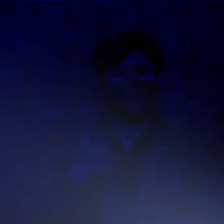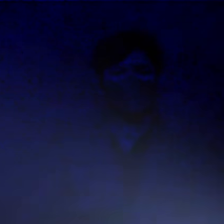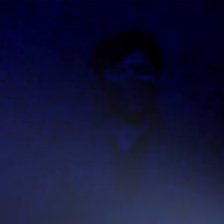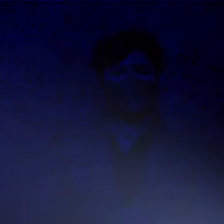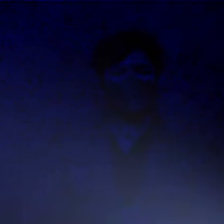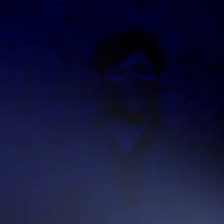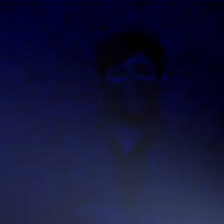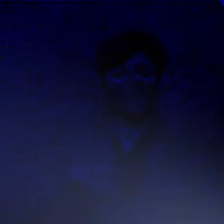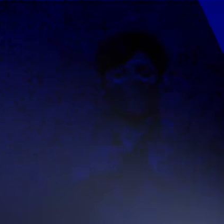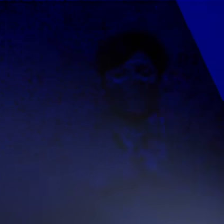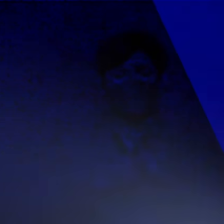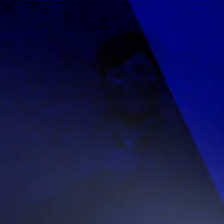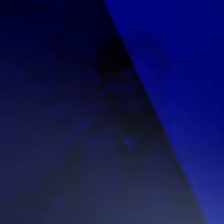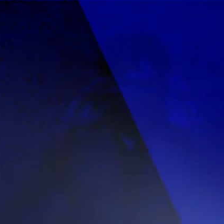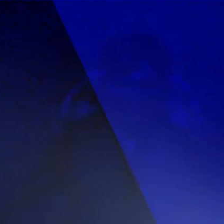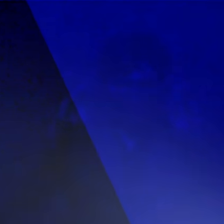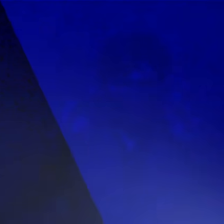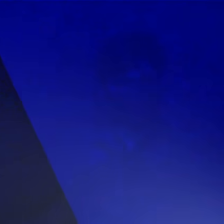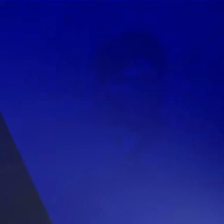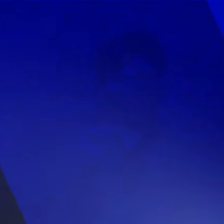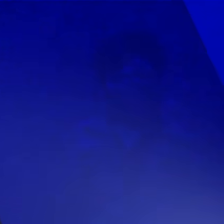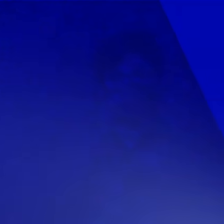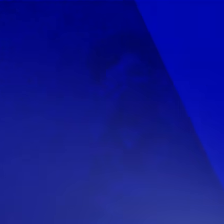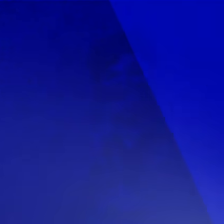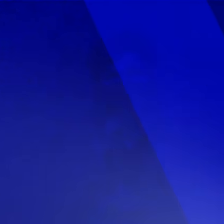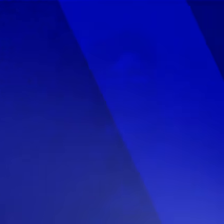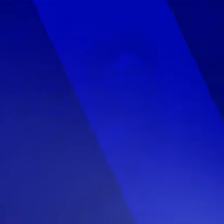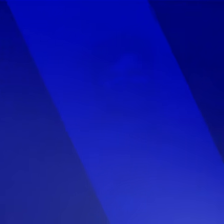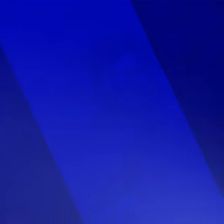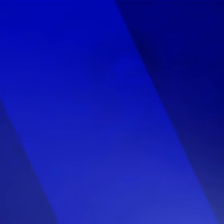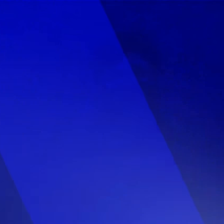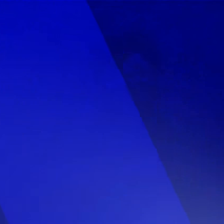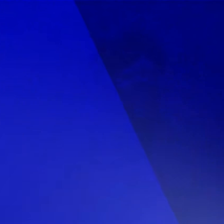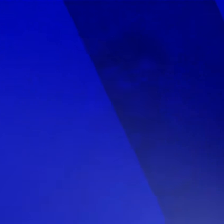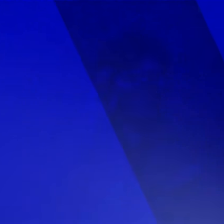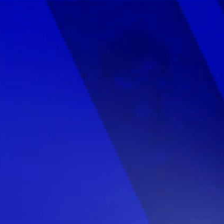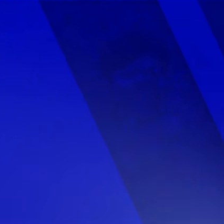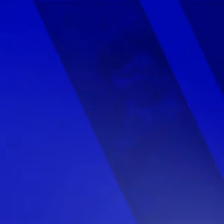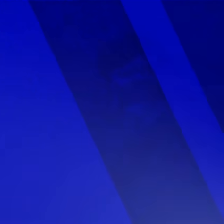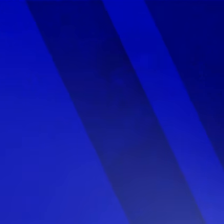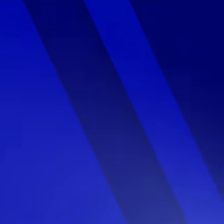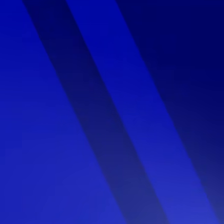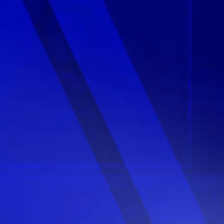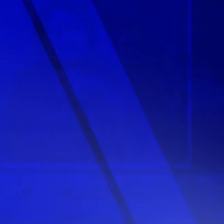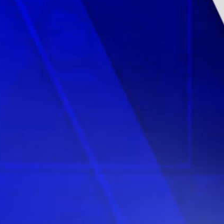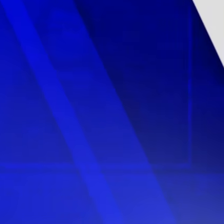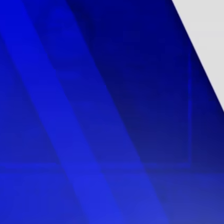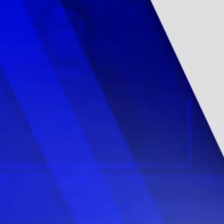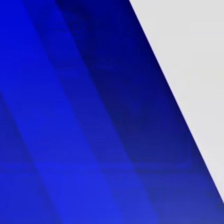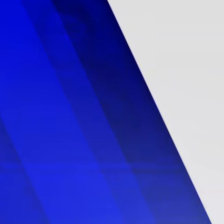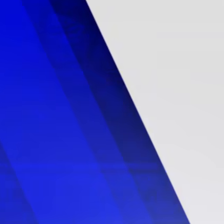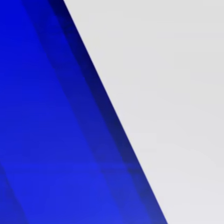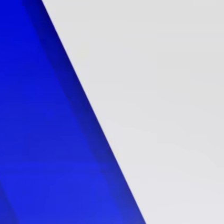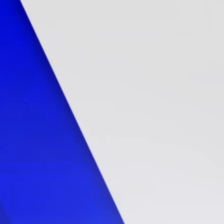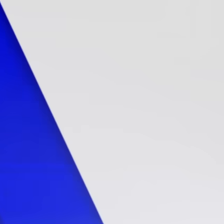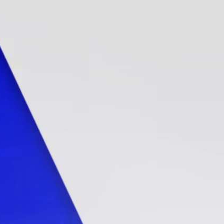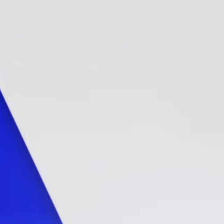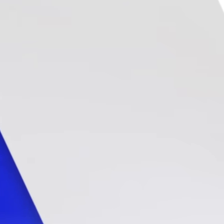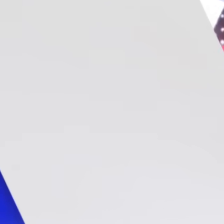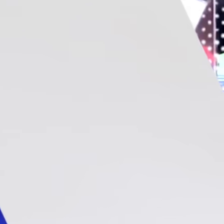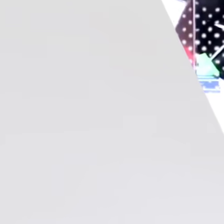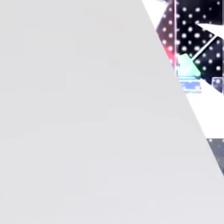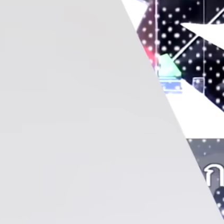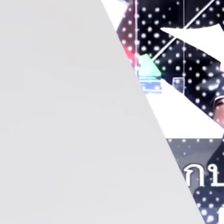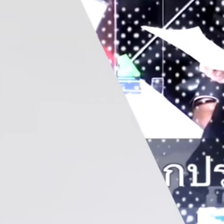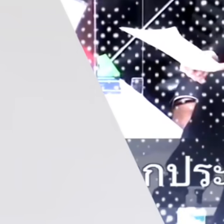อาจจะประสบการณ์ต่างกันเพราะท่านเป็นแค่ผู้จัดการนั้นผู้จัดการส่วนชาติผมเป็นนายกรัฐมนตรีนะครับ พลเอกประยุทธ์ยงใจยุทธพลเ